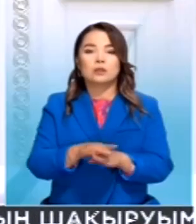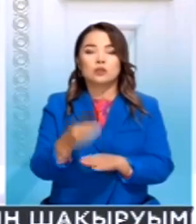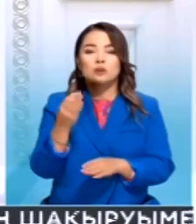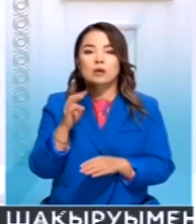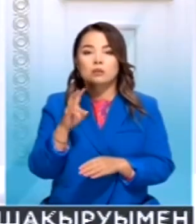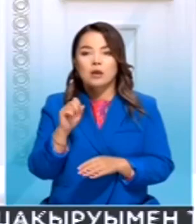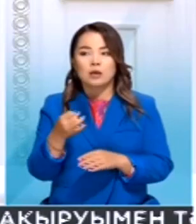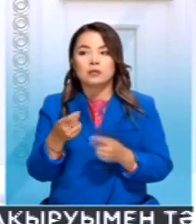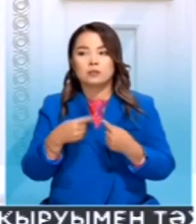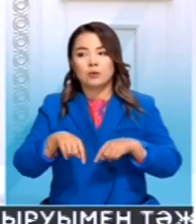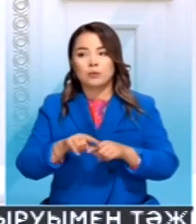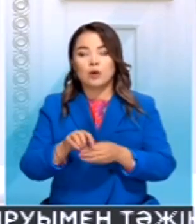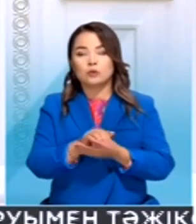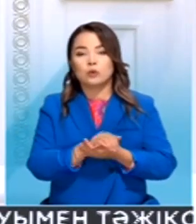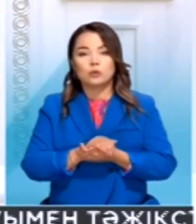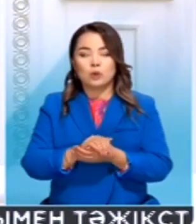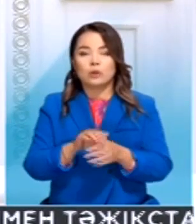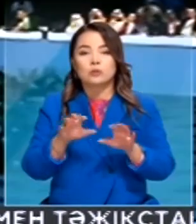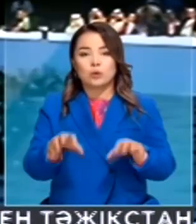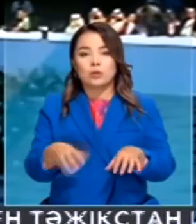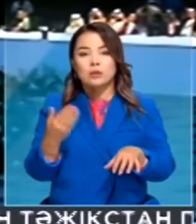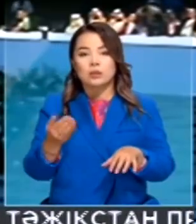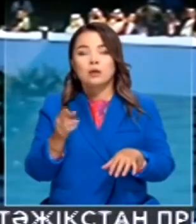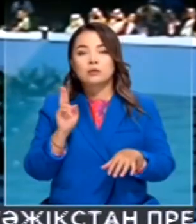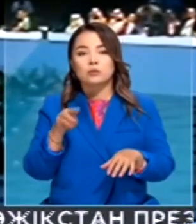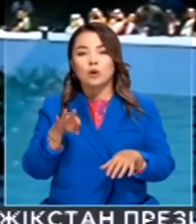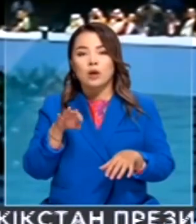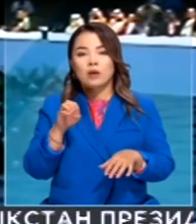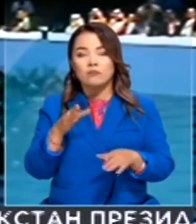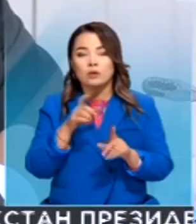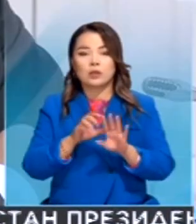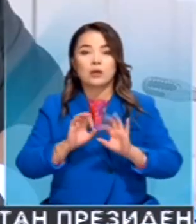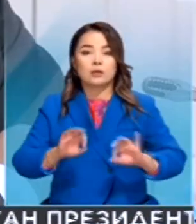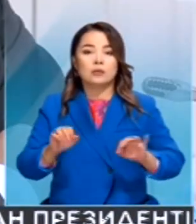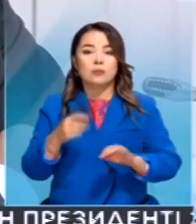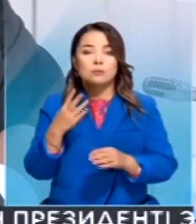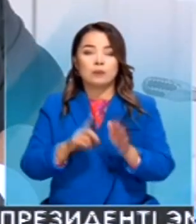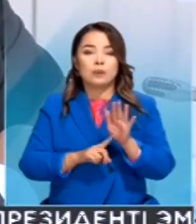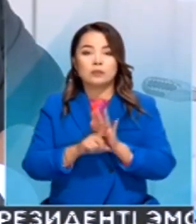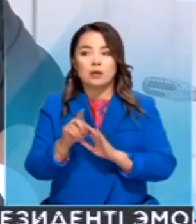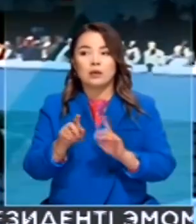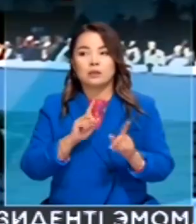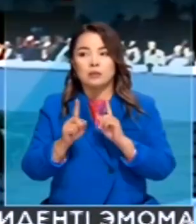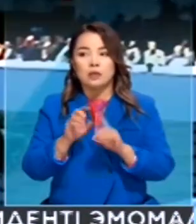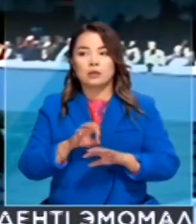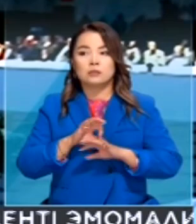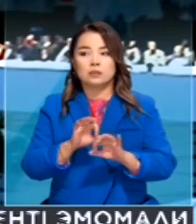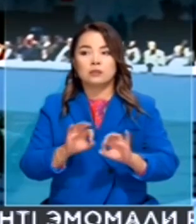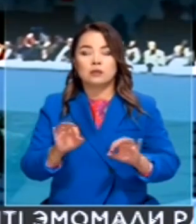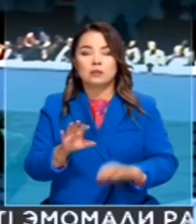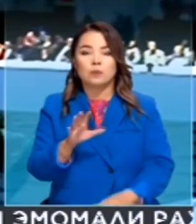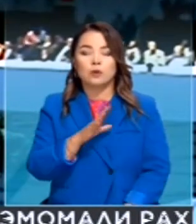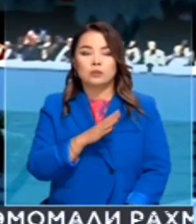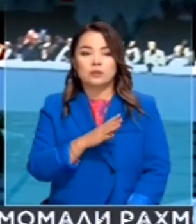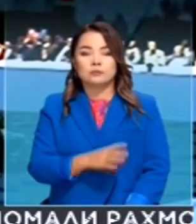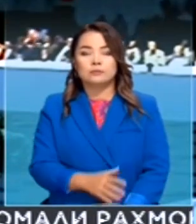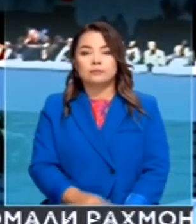Шанхай ынтымақтастық ұйымының қазіргі төрағасы ретінде Қасым-Жомарт Тоқаев сөз алып, бірқатар бастаманы көтерді.